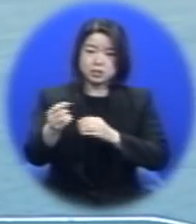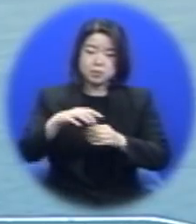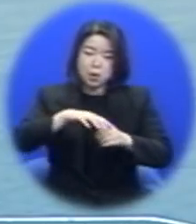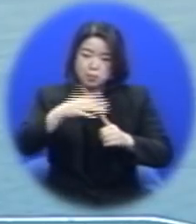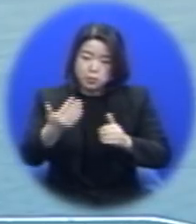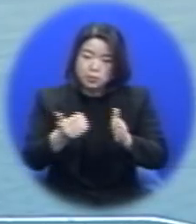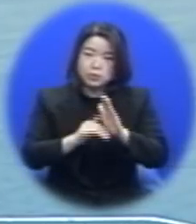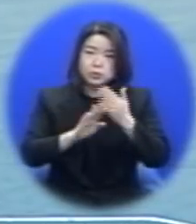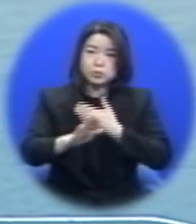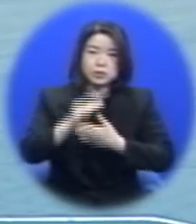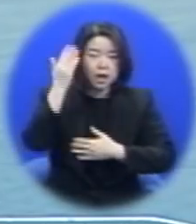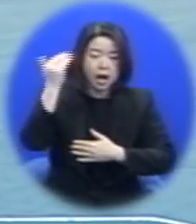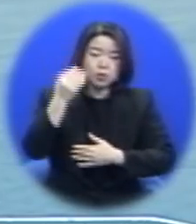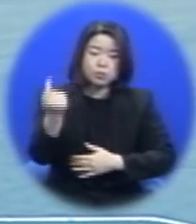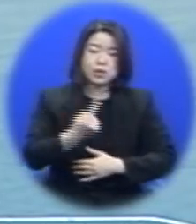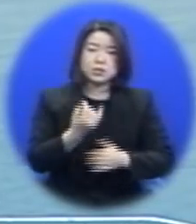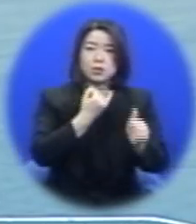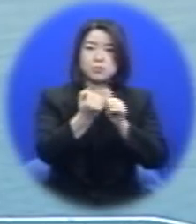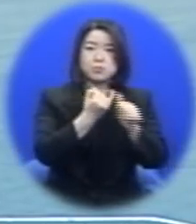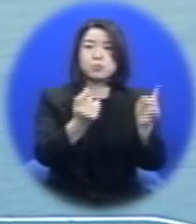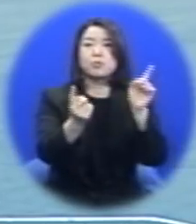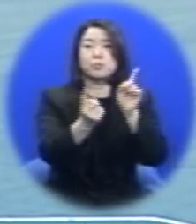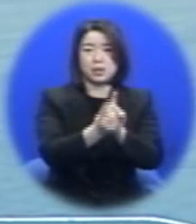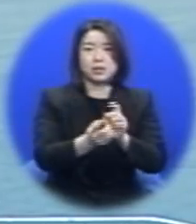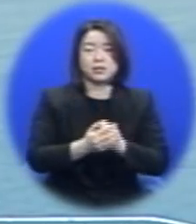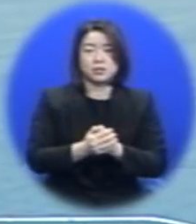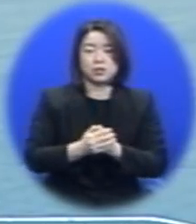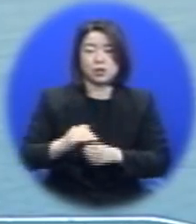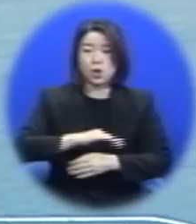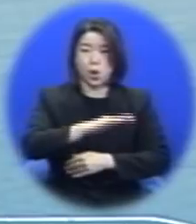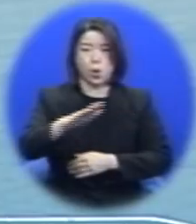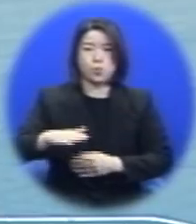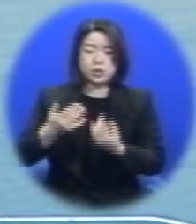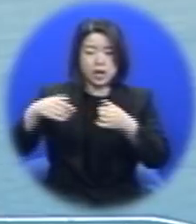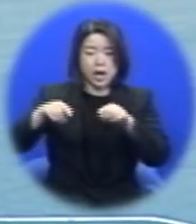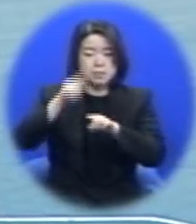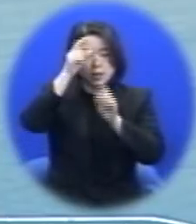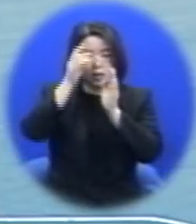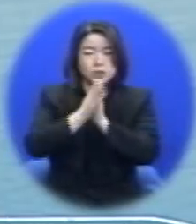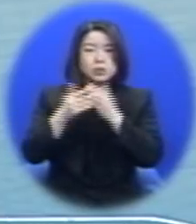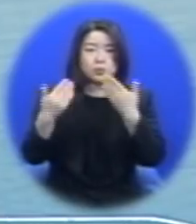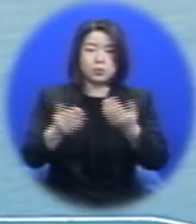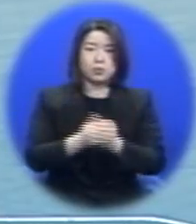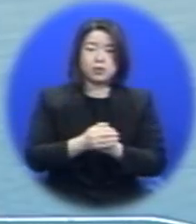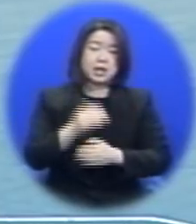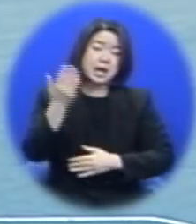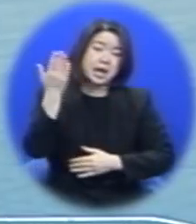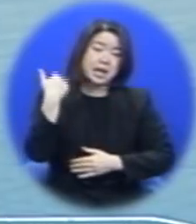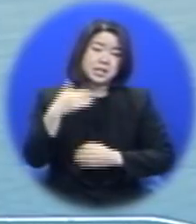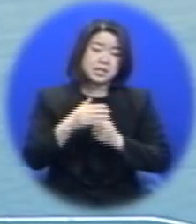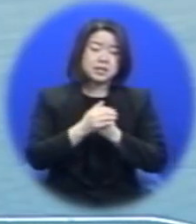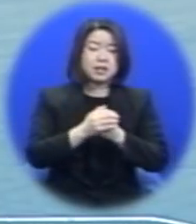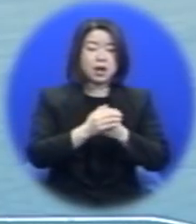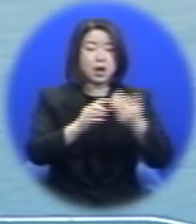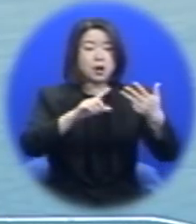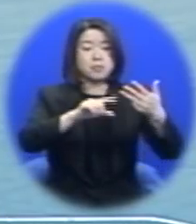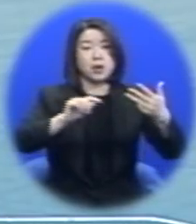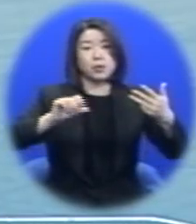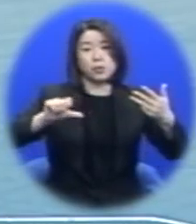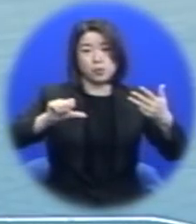그렇게 우리가 같이 기도했잖아요. 지난 8월 5일 신 마띠아